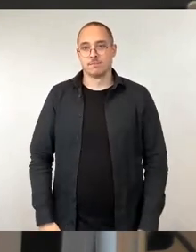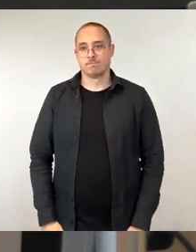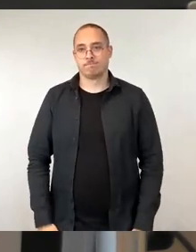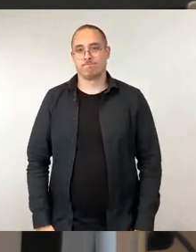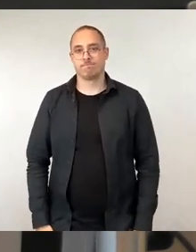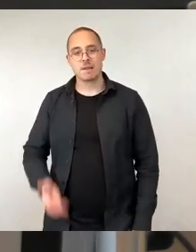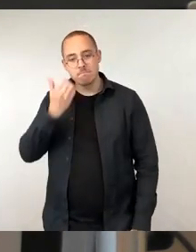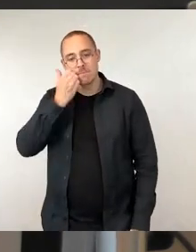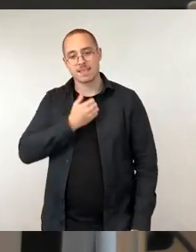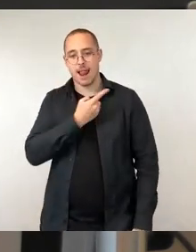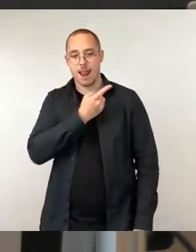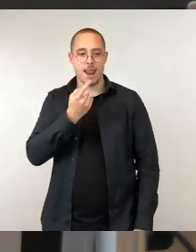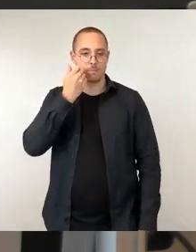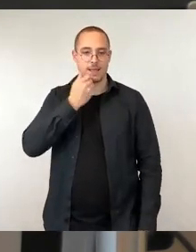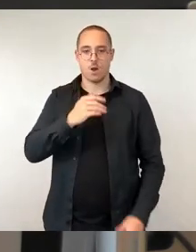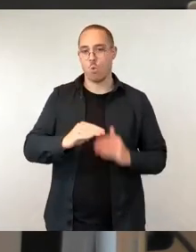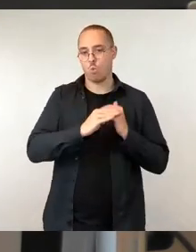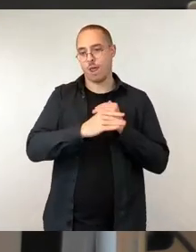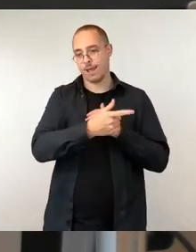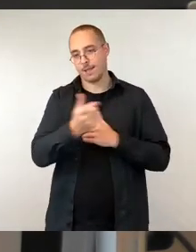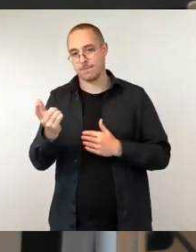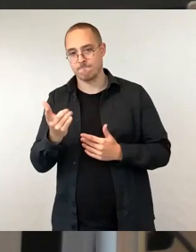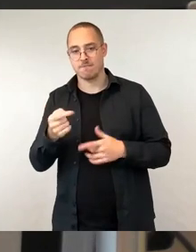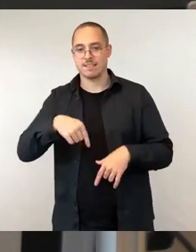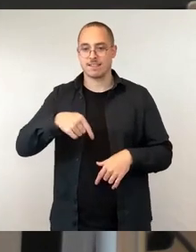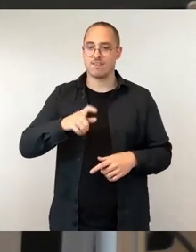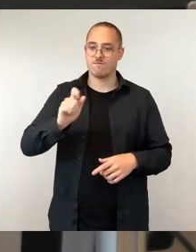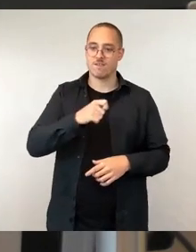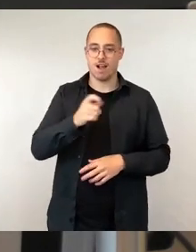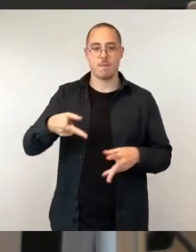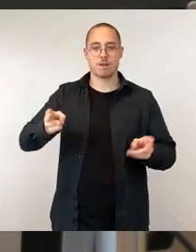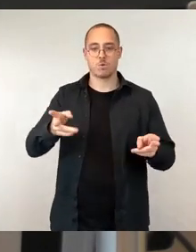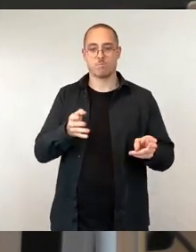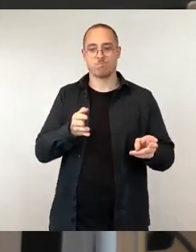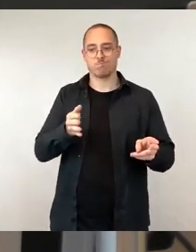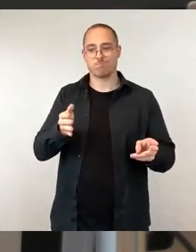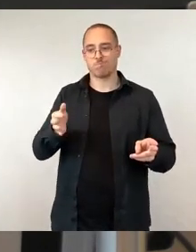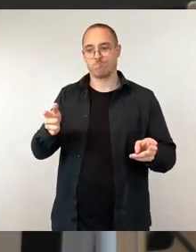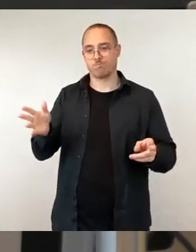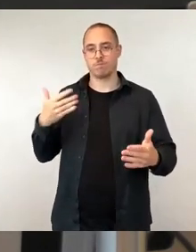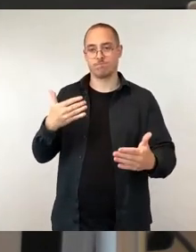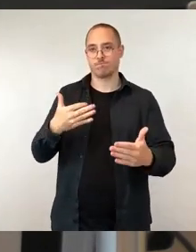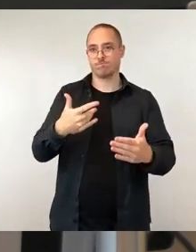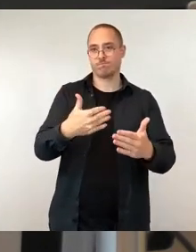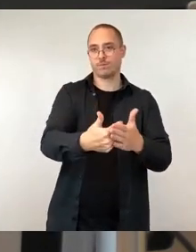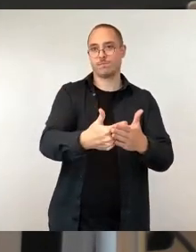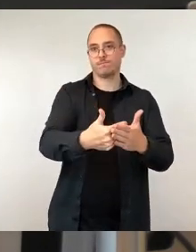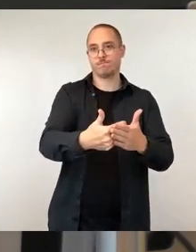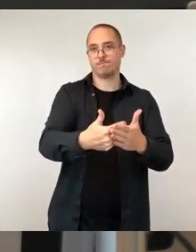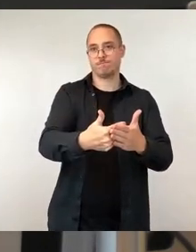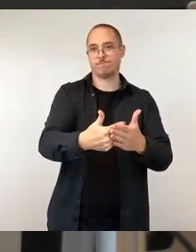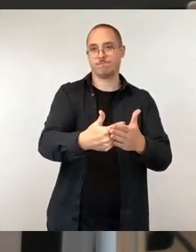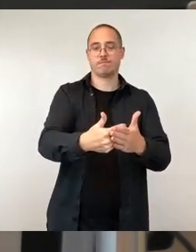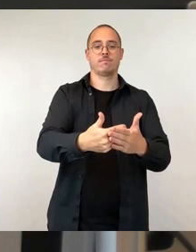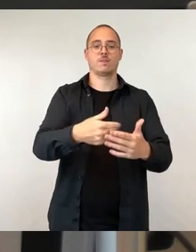diesem Punkt noch vernünftig zu Ende bringen und uns um die Dinge kümmern, die für unsere Stadt wirklich wichtig